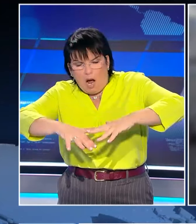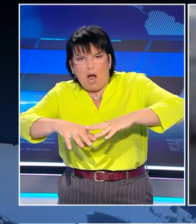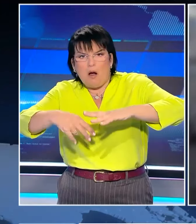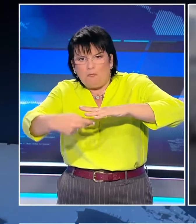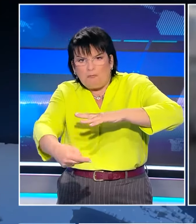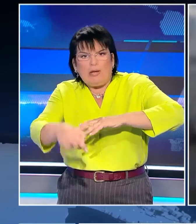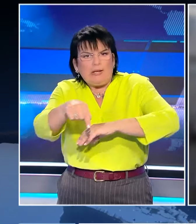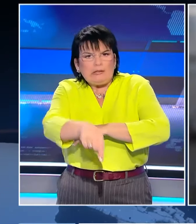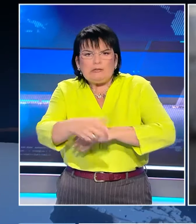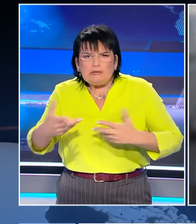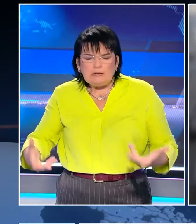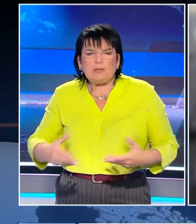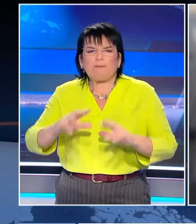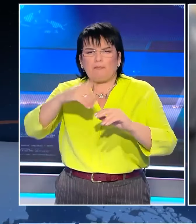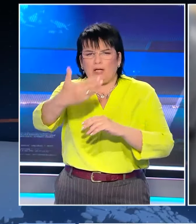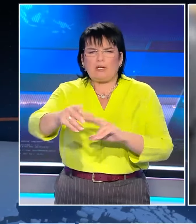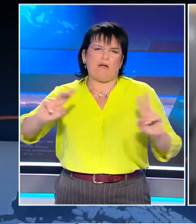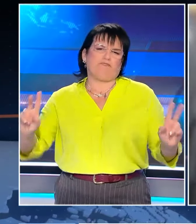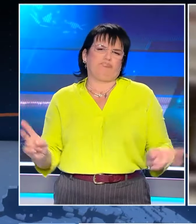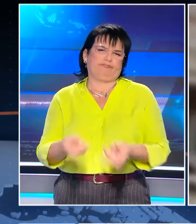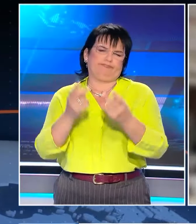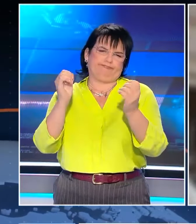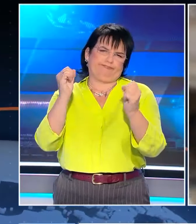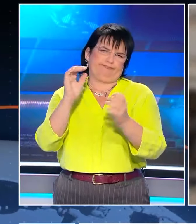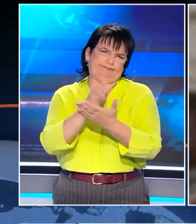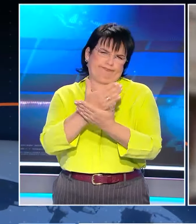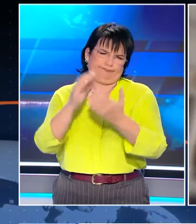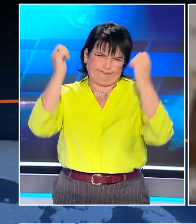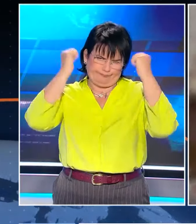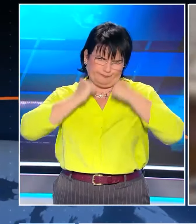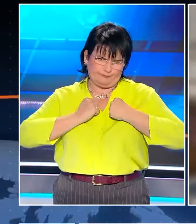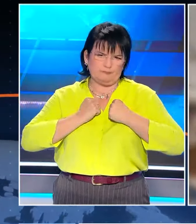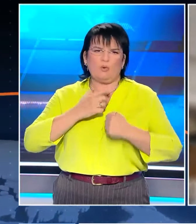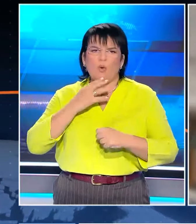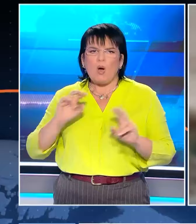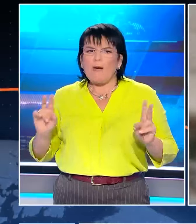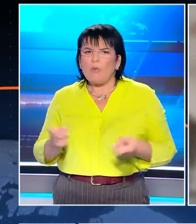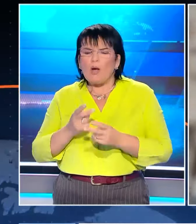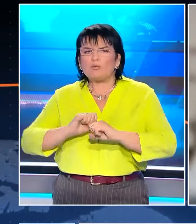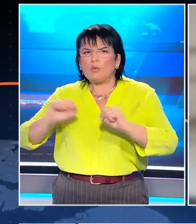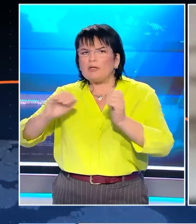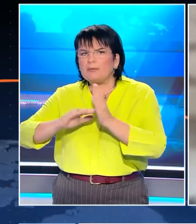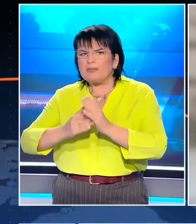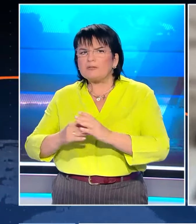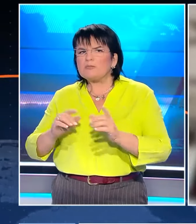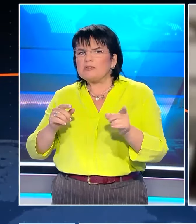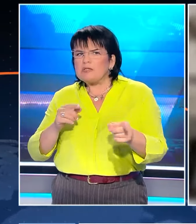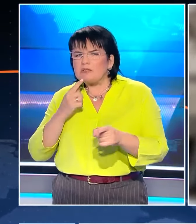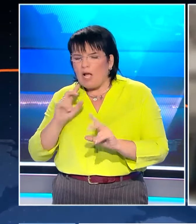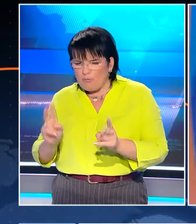Λίγη ώρα αργότερα θα αποκαλυπτόταν το μέγεθος της καταστροφής, ενώ θα ξετυλιγόταν και το κουβάρι για την αποκάλυψη της τρομοκρατικής